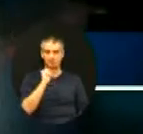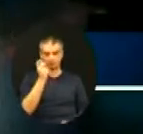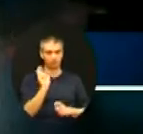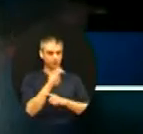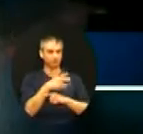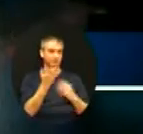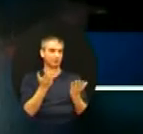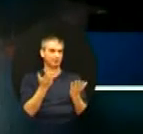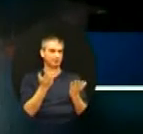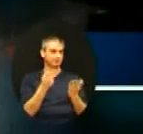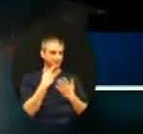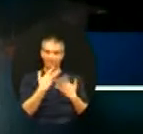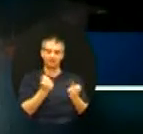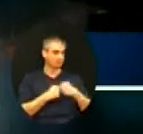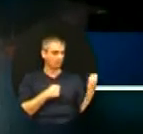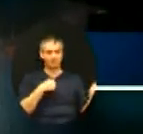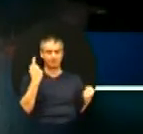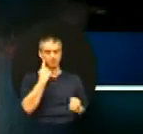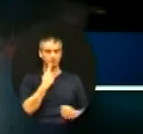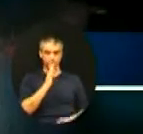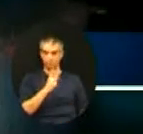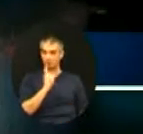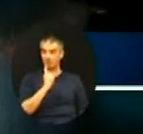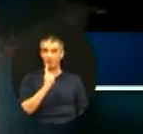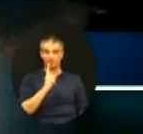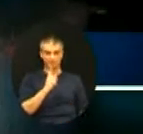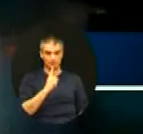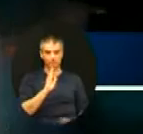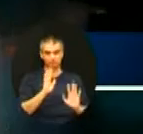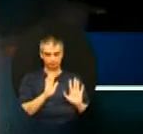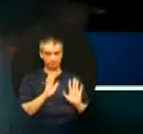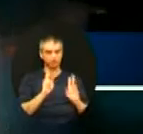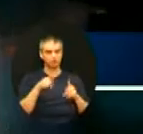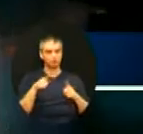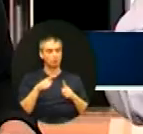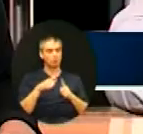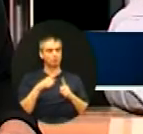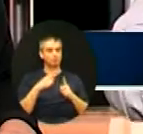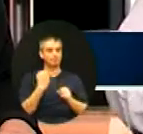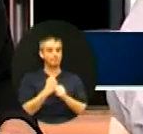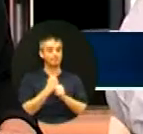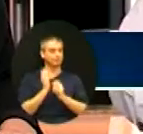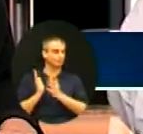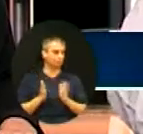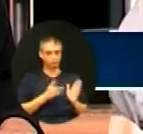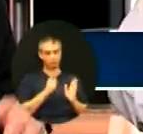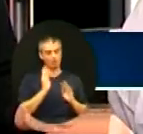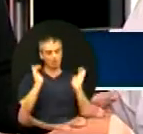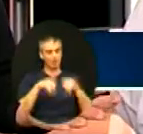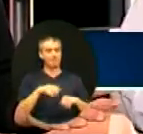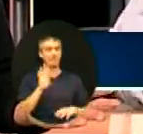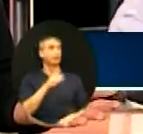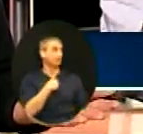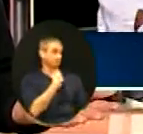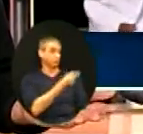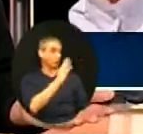תצטרף לזה שאין שמאל וימין בשחיתות. אבל בואי, יש פה מבצע מסודר להפלת נתניהו. אבל זה מה